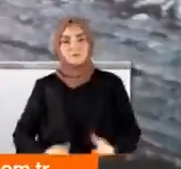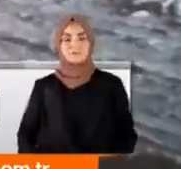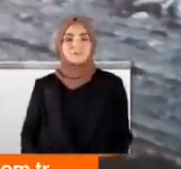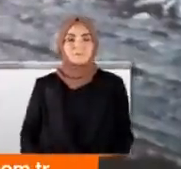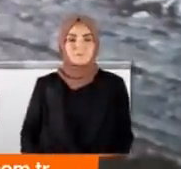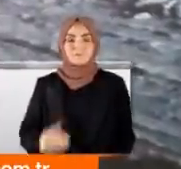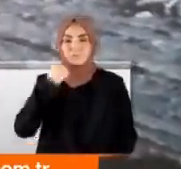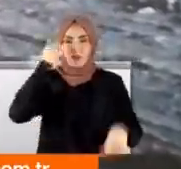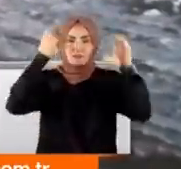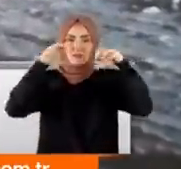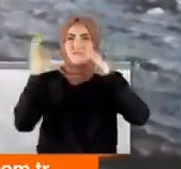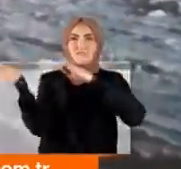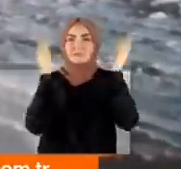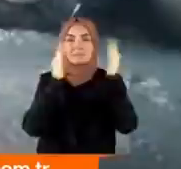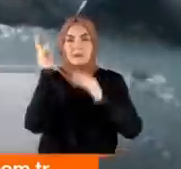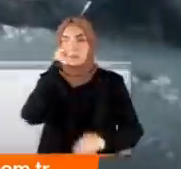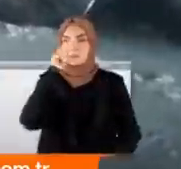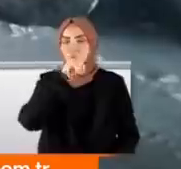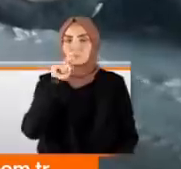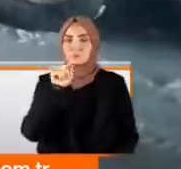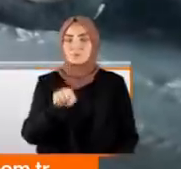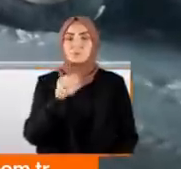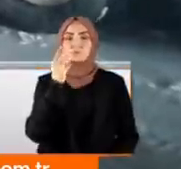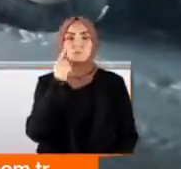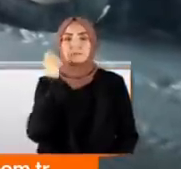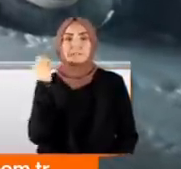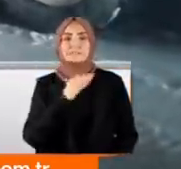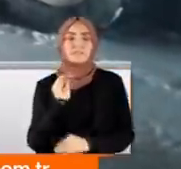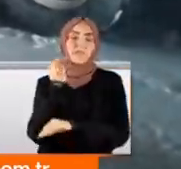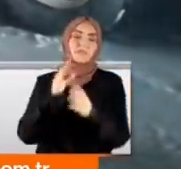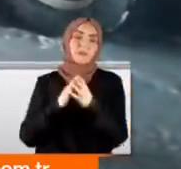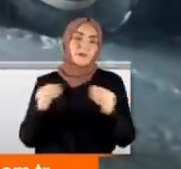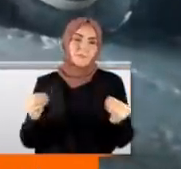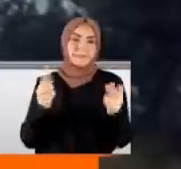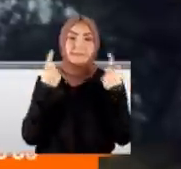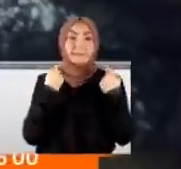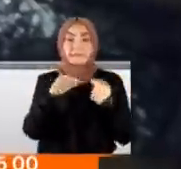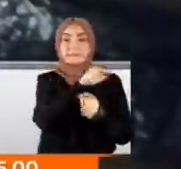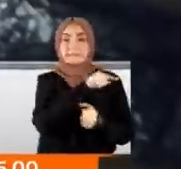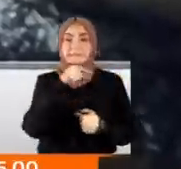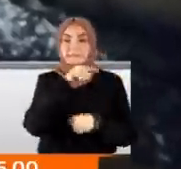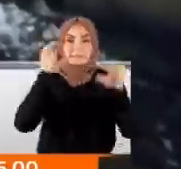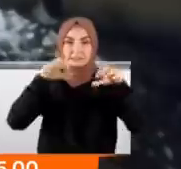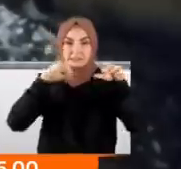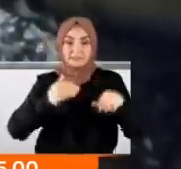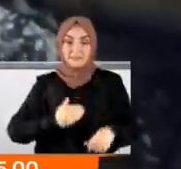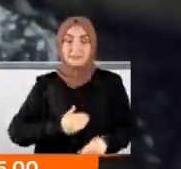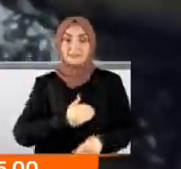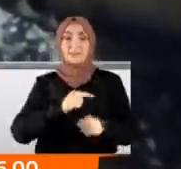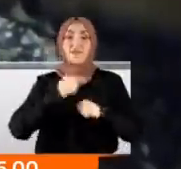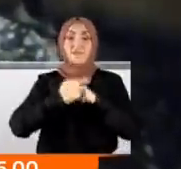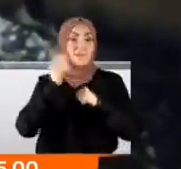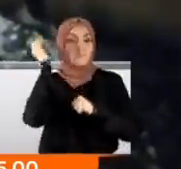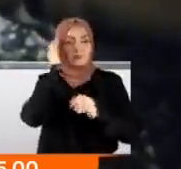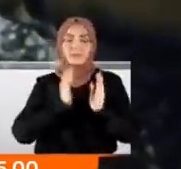Kar fırtınası nedeniyle 3 kişi hayatını kaybetti. Yetkililer yağışın hafta başında da devam edeceğini duyurdu ve halktan